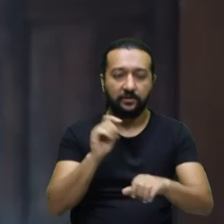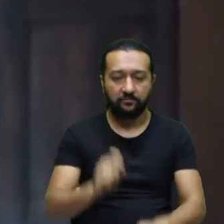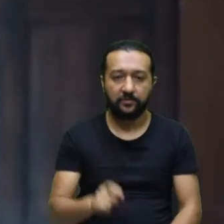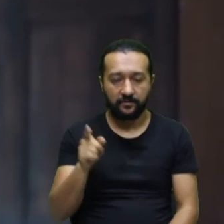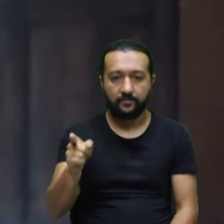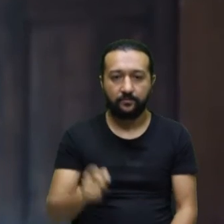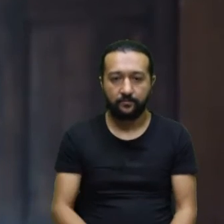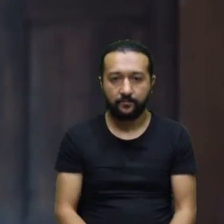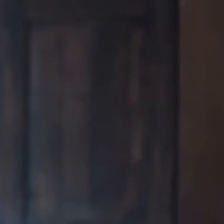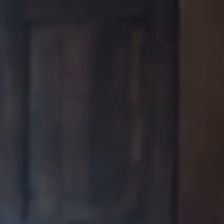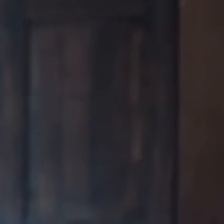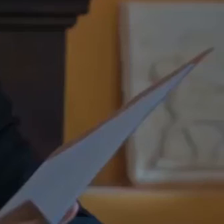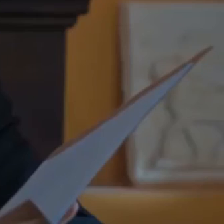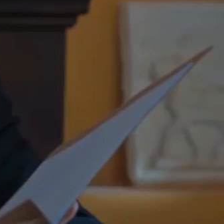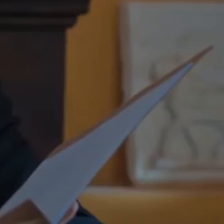yapmış.